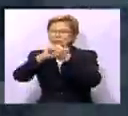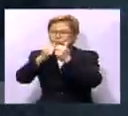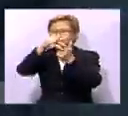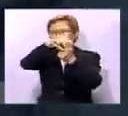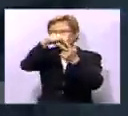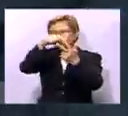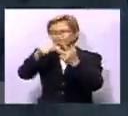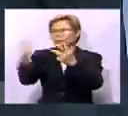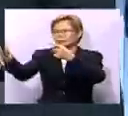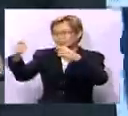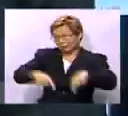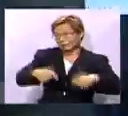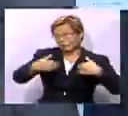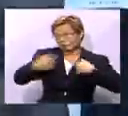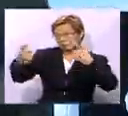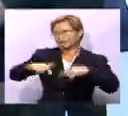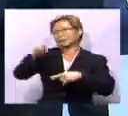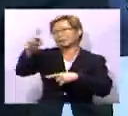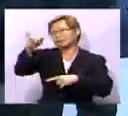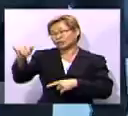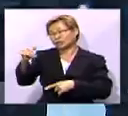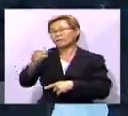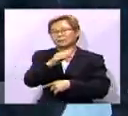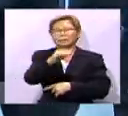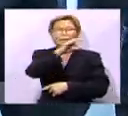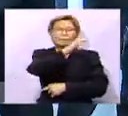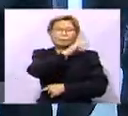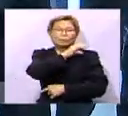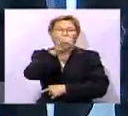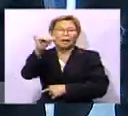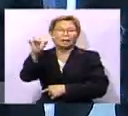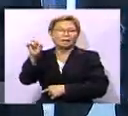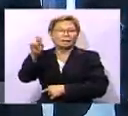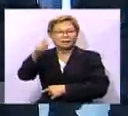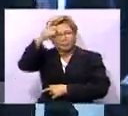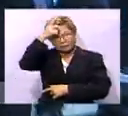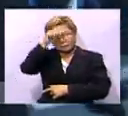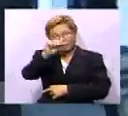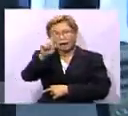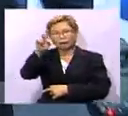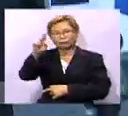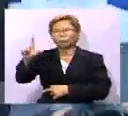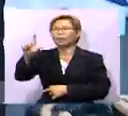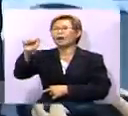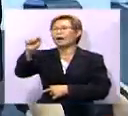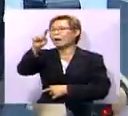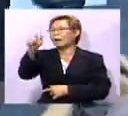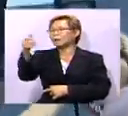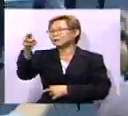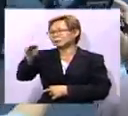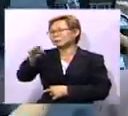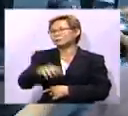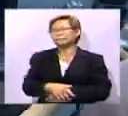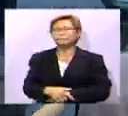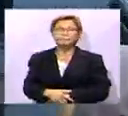Hadir sama Menteri Belia dan Sukan Khairi Jamaluddin dan pengerusi Institut Sukan Negara Datuk Seri Abdul Azim Muhammad Zabidi.